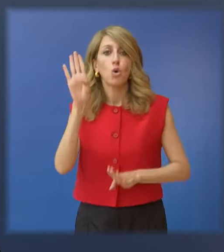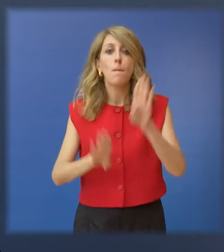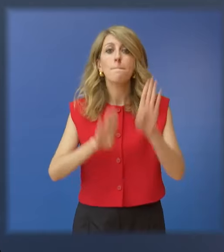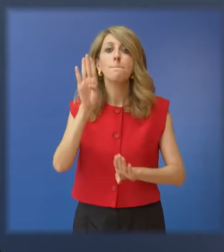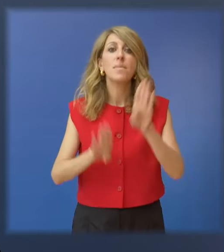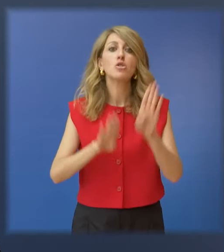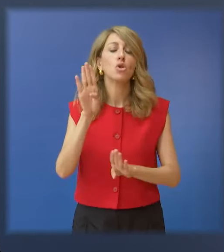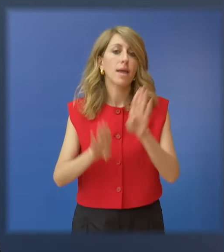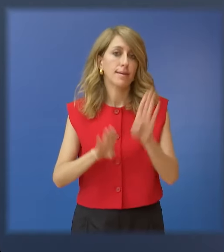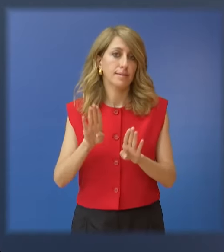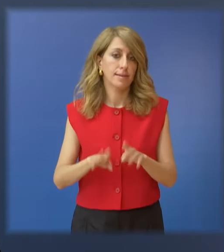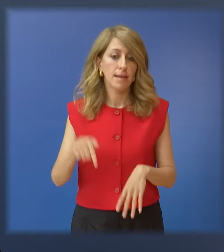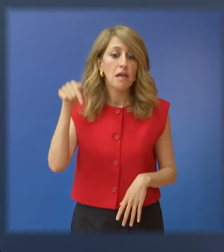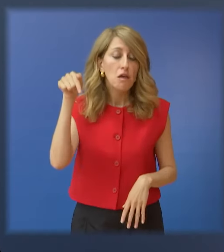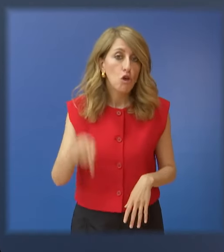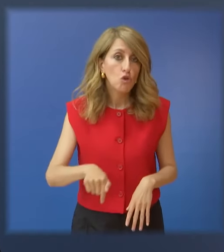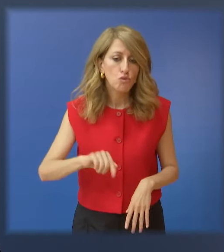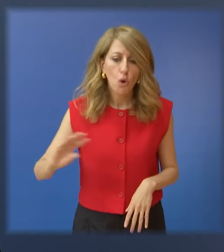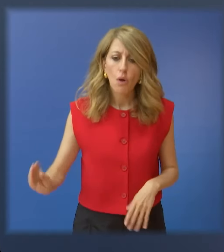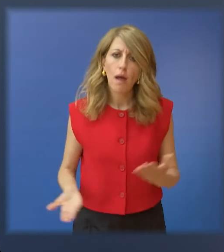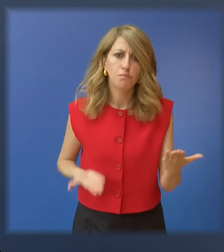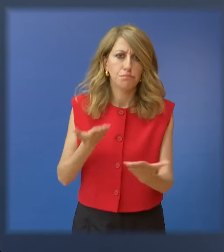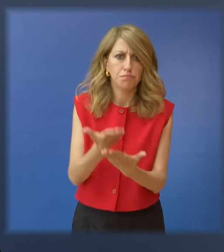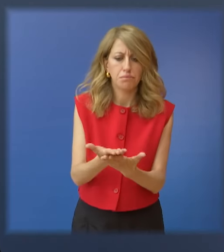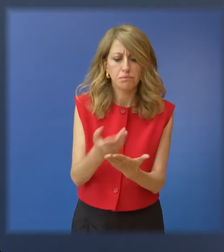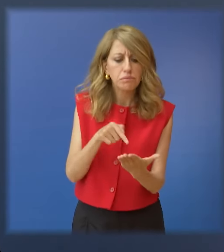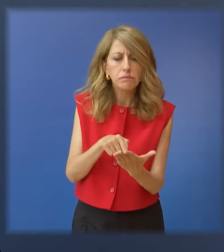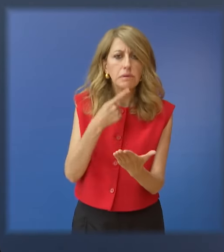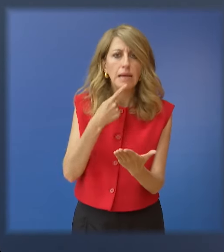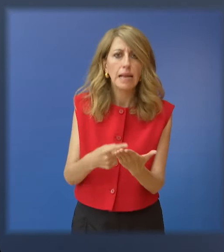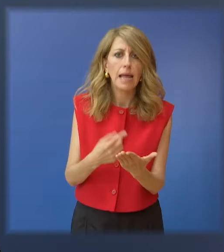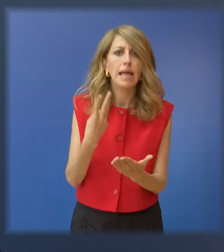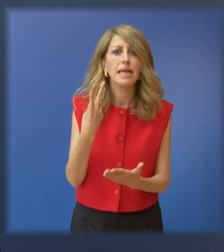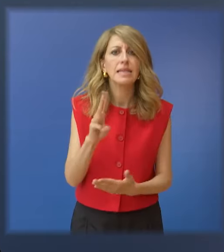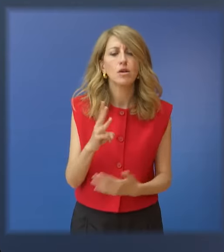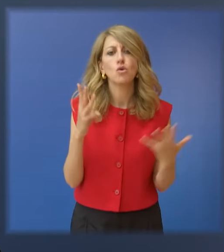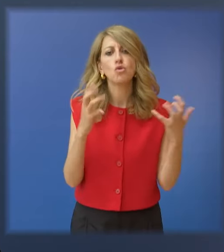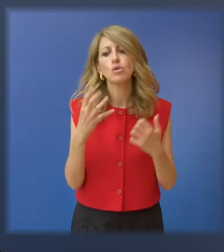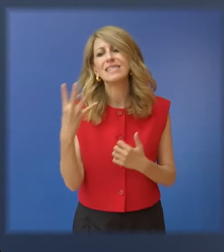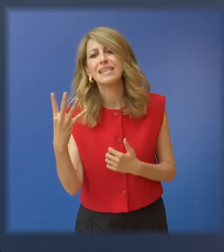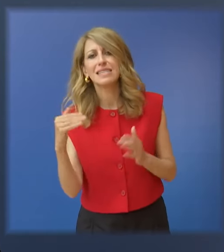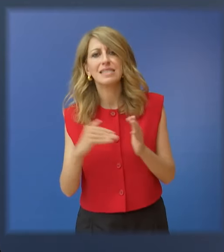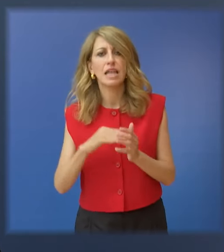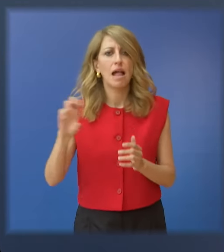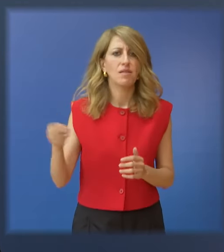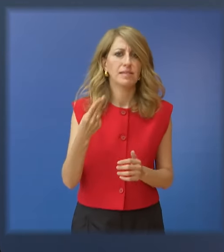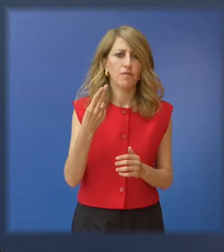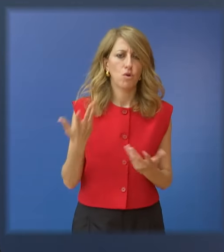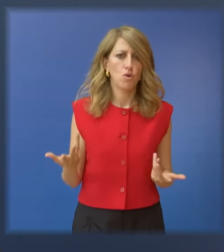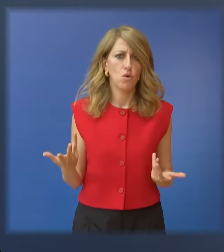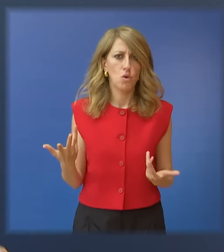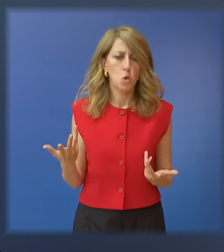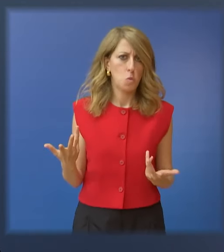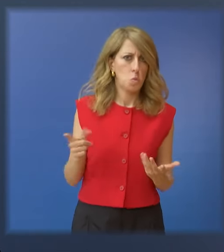με βάση το τελευταίο πόθεν έσχες κατέχει μετοχές της συνολικής αξίας 384 000 ενώ η εταιρεία έχει μετονομαστεί